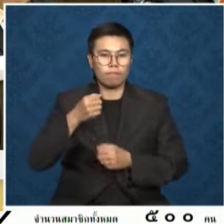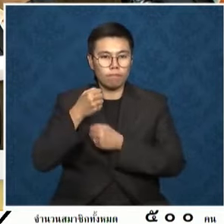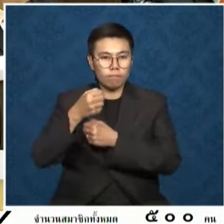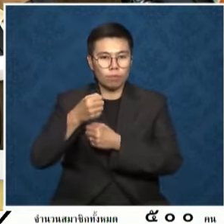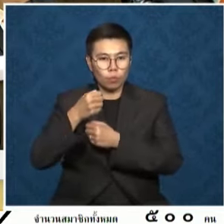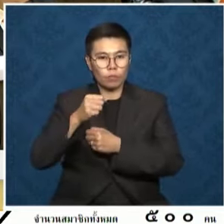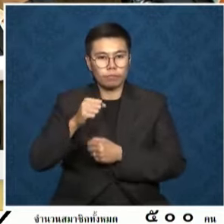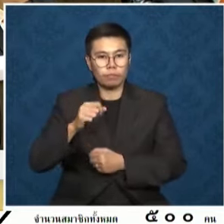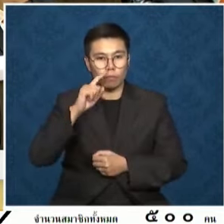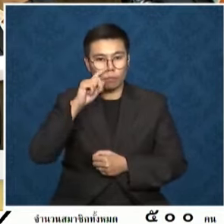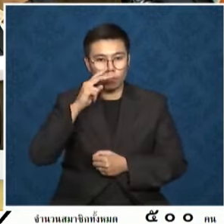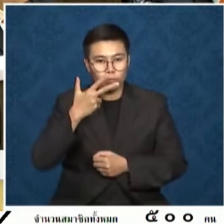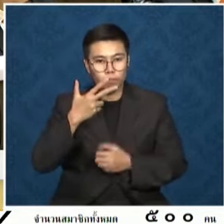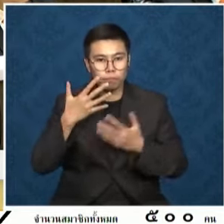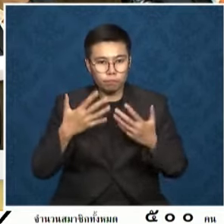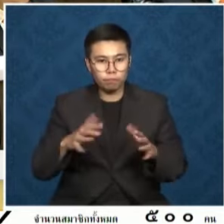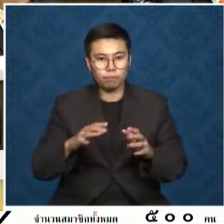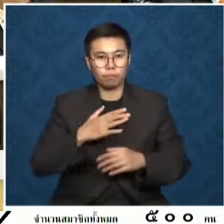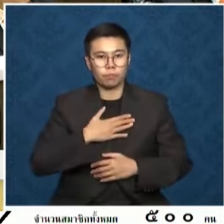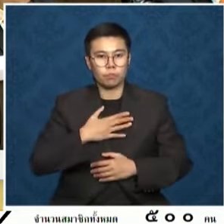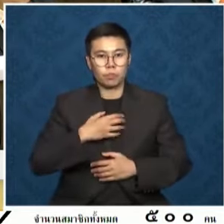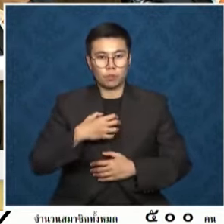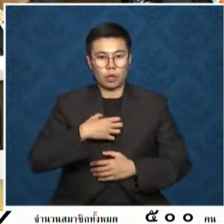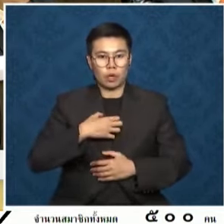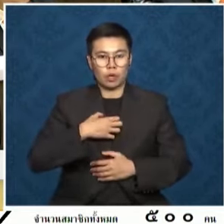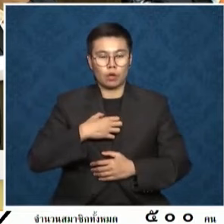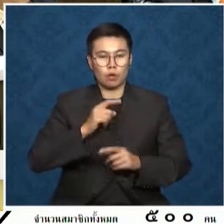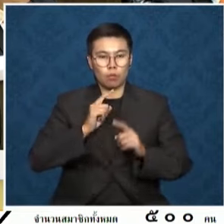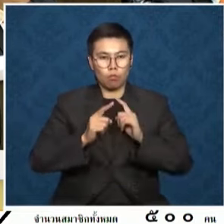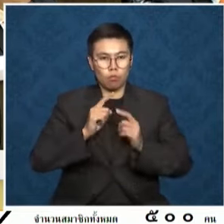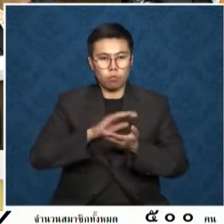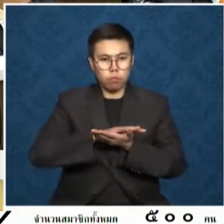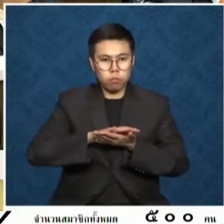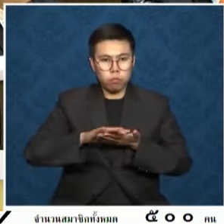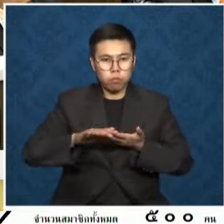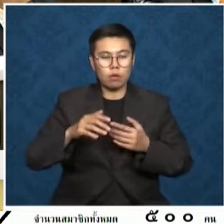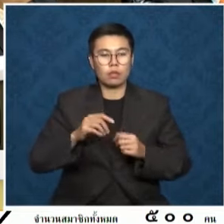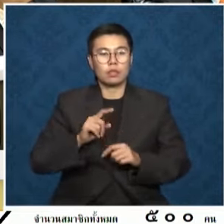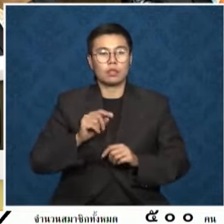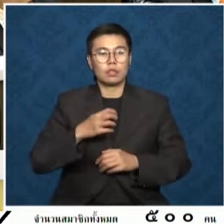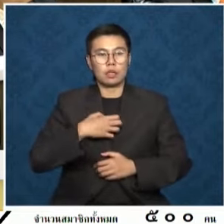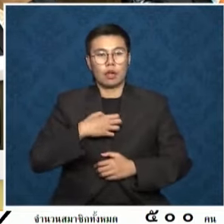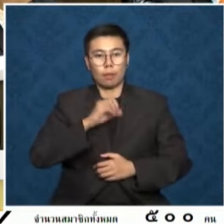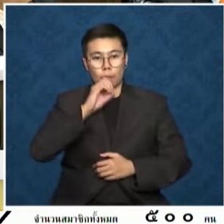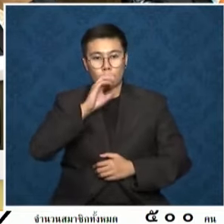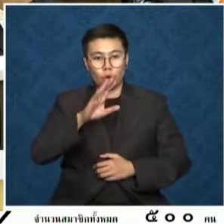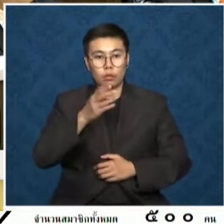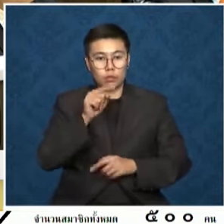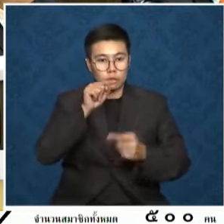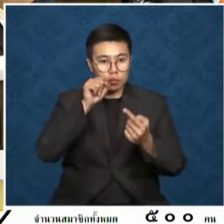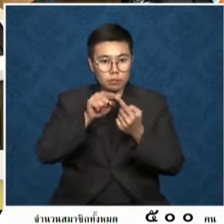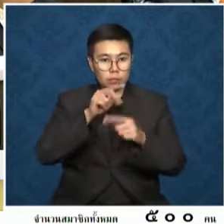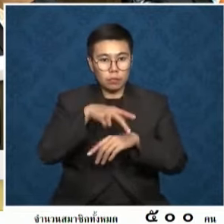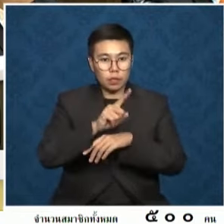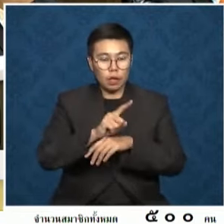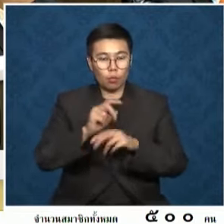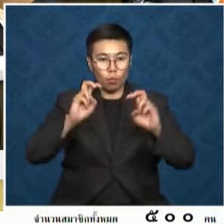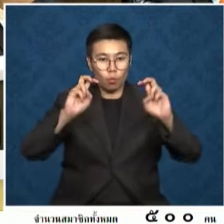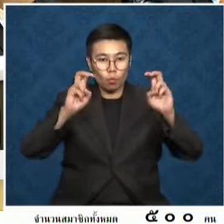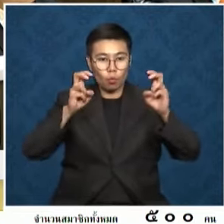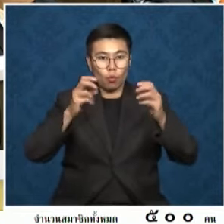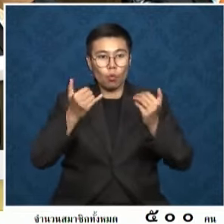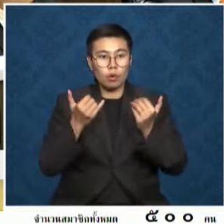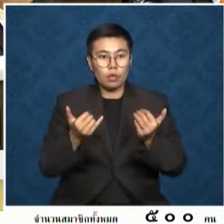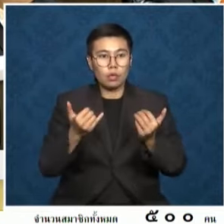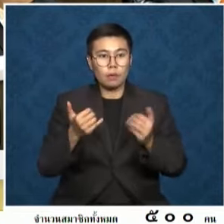ที่เกิดขึ้นนะครับแล้วก็ผมก็อยากให้ราบรื่นและไม่อยากให้มีการประท้วงอีกผมก็ต้องขอแจ้งท่านประธานนะครับว่ายติในวันนี้ไ